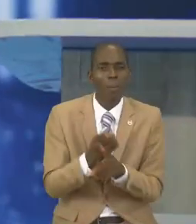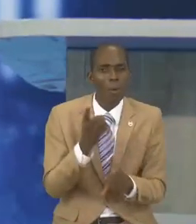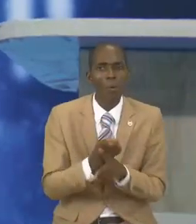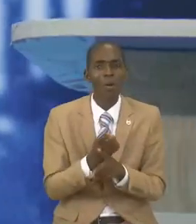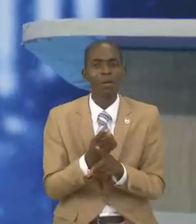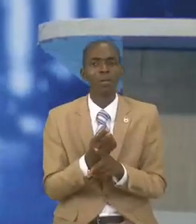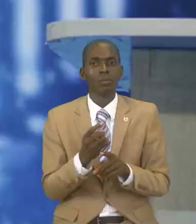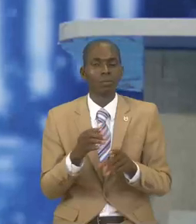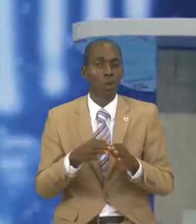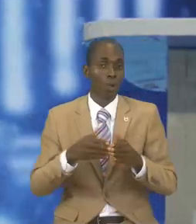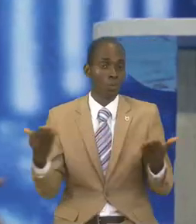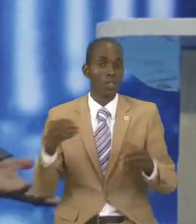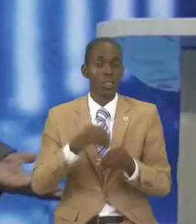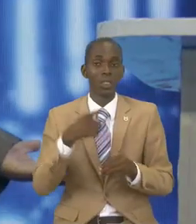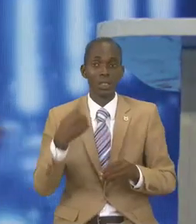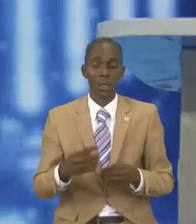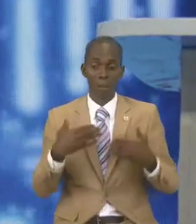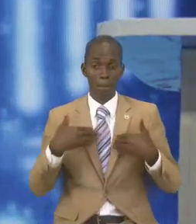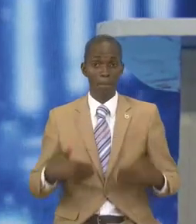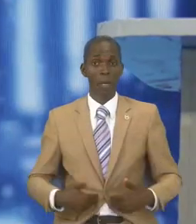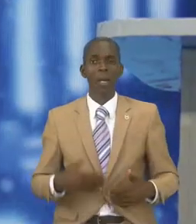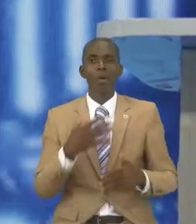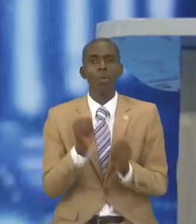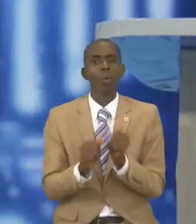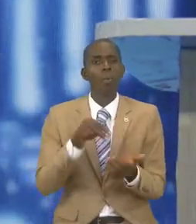pas, au niveau de la partie privée,